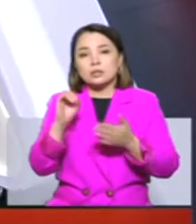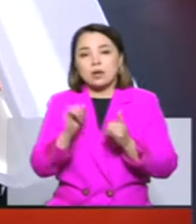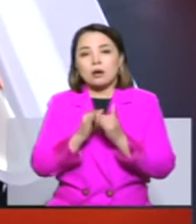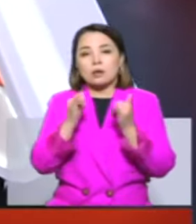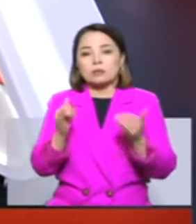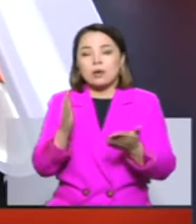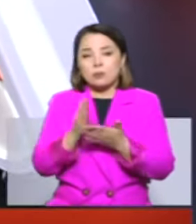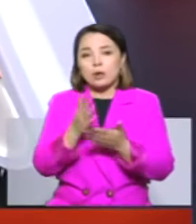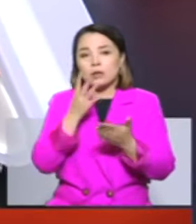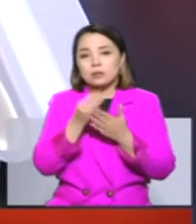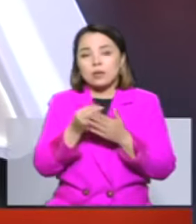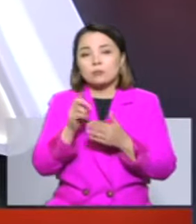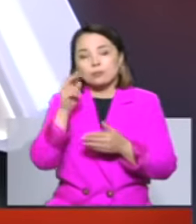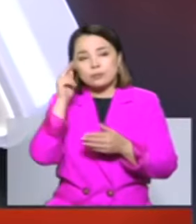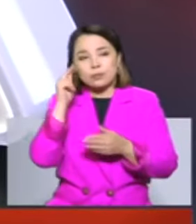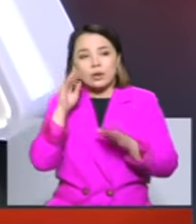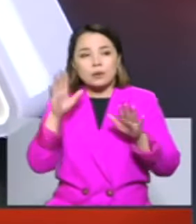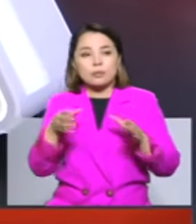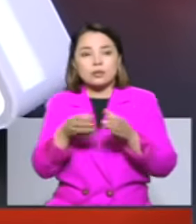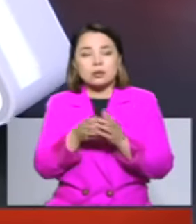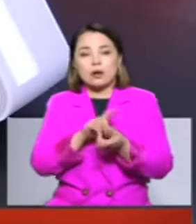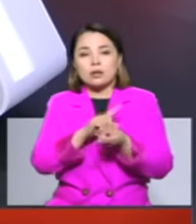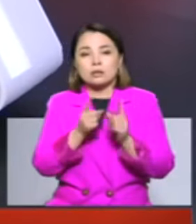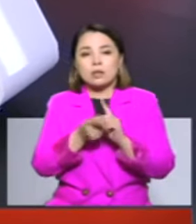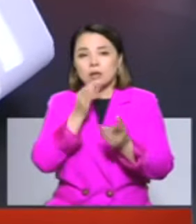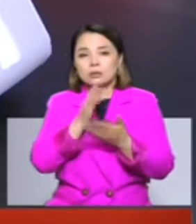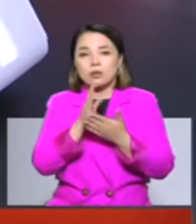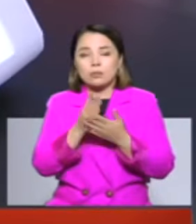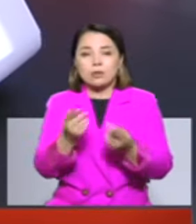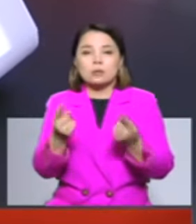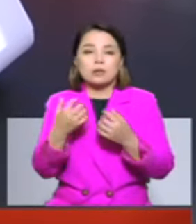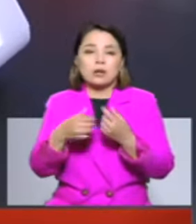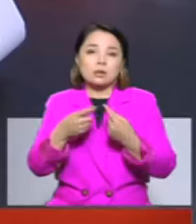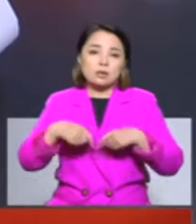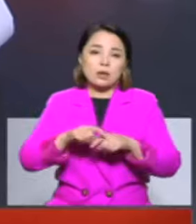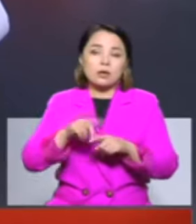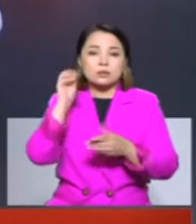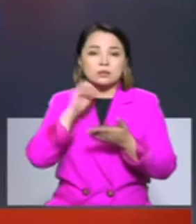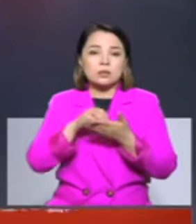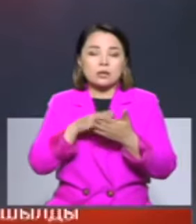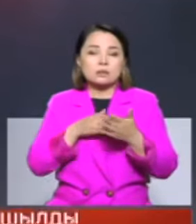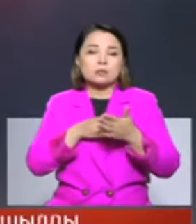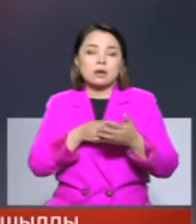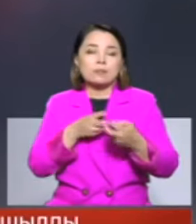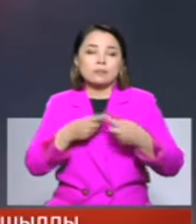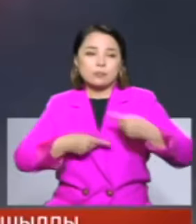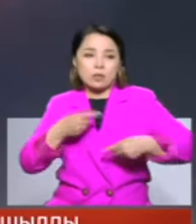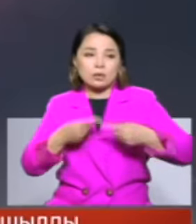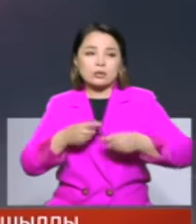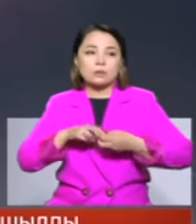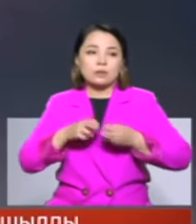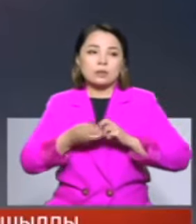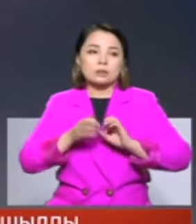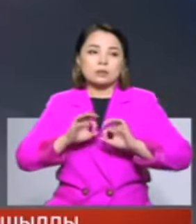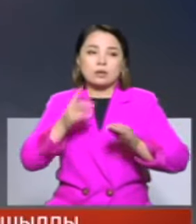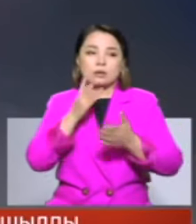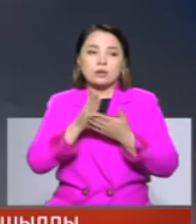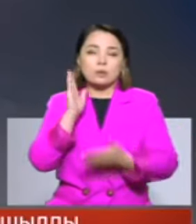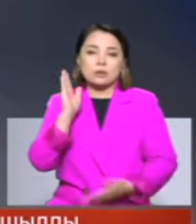Ал ресми Бейжің қарымта әрекетке көшетінін мәлімдеді. Алпауыттар арасындағы тариф текетіресі жайлы Жалғас Сәдібекұлы